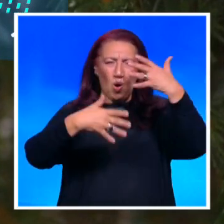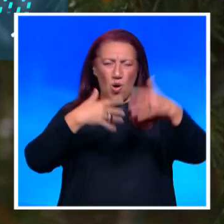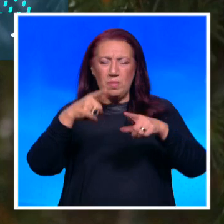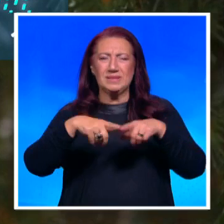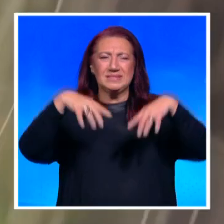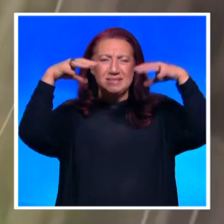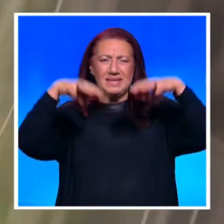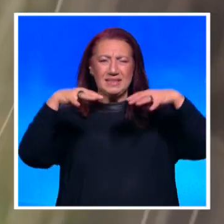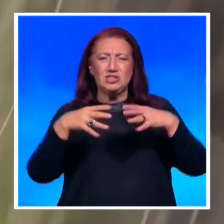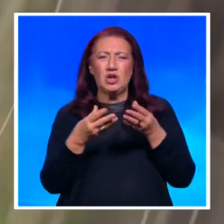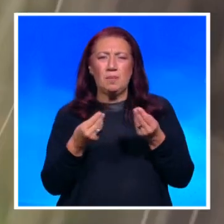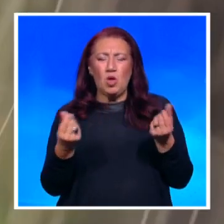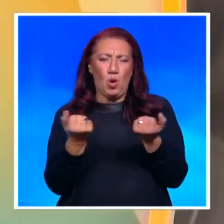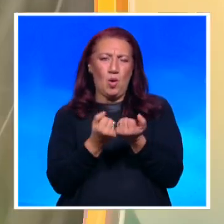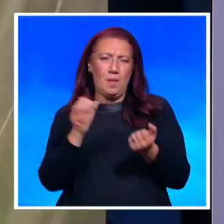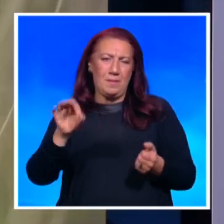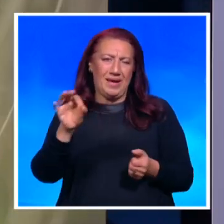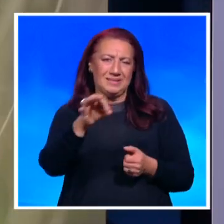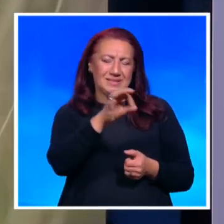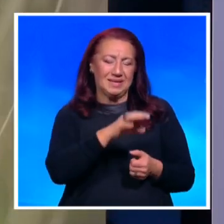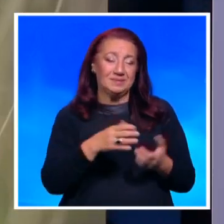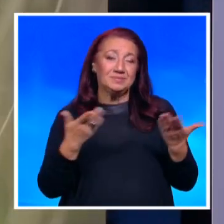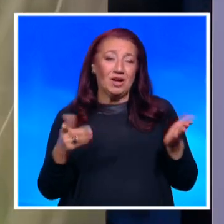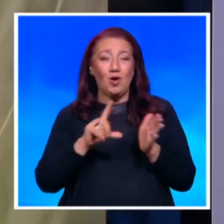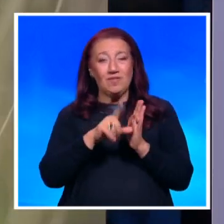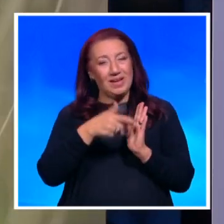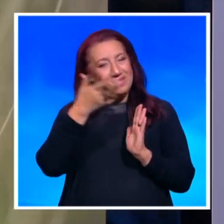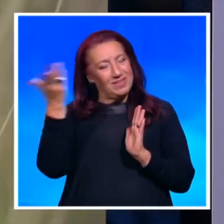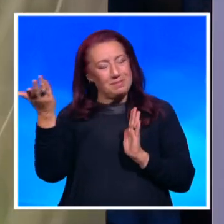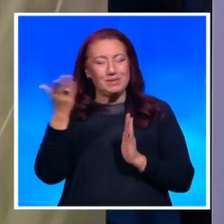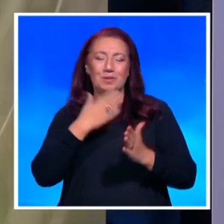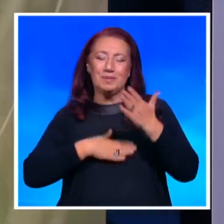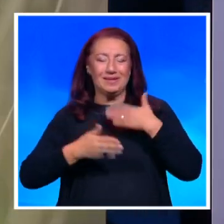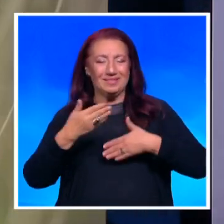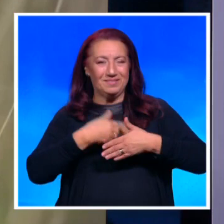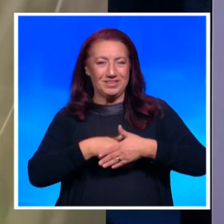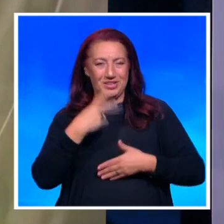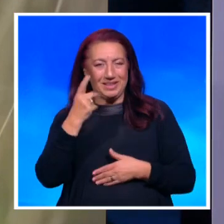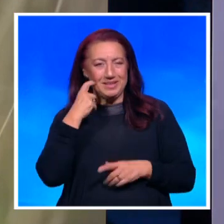на много места в страната. Такава е прогнозата. Приятна вечер с програмата на BTV.